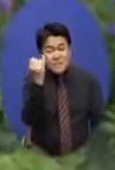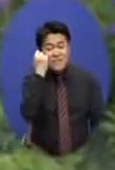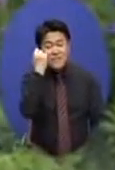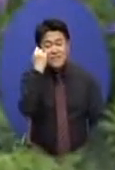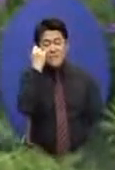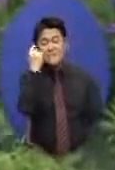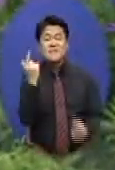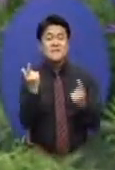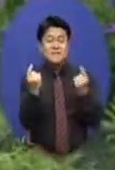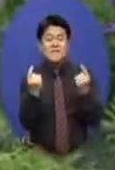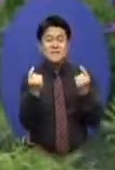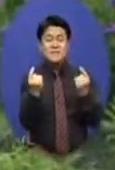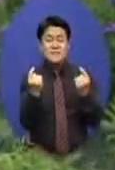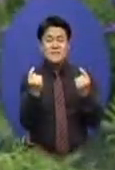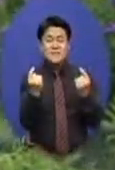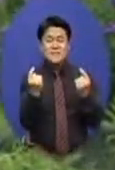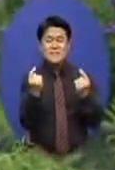눈에 넣어도